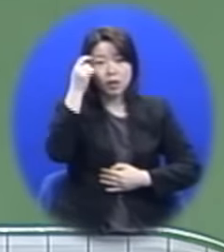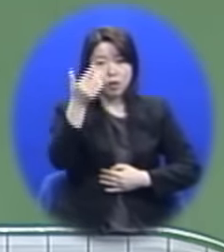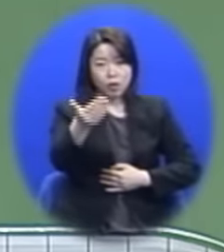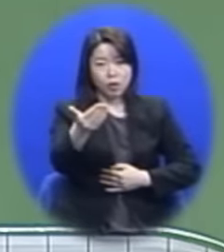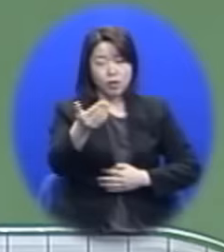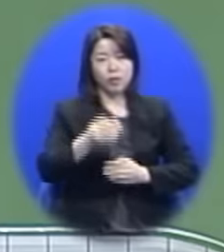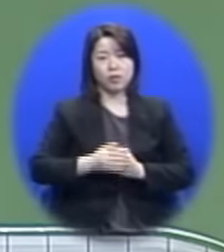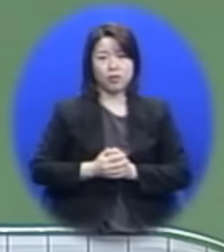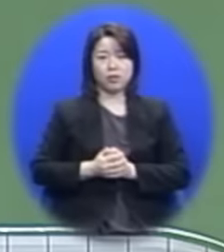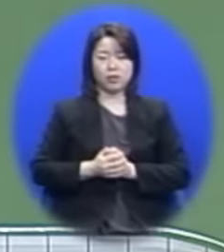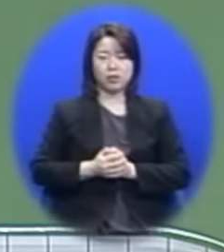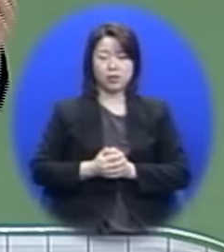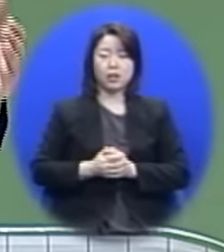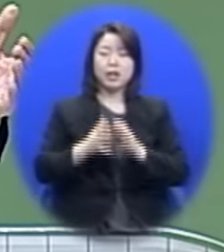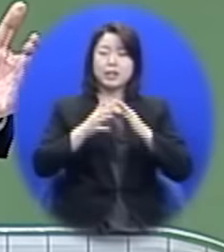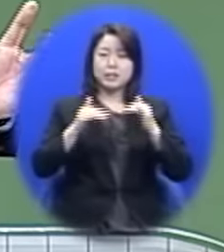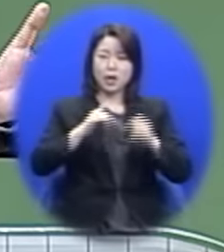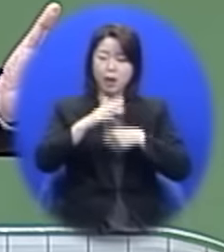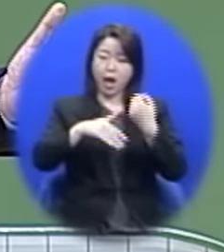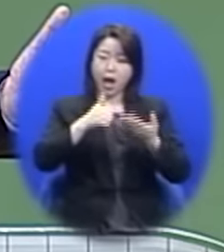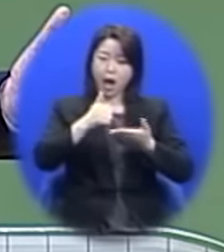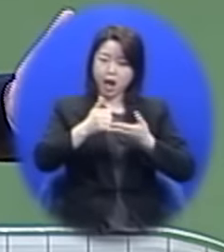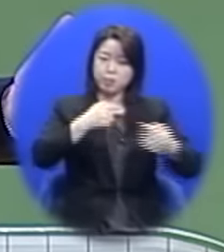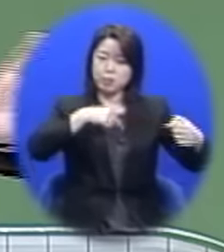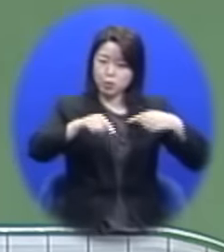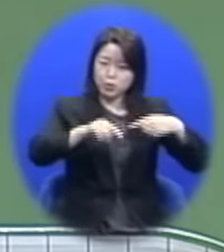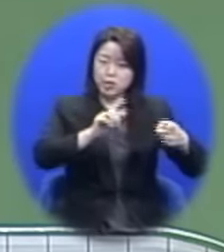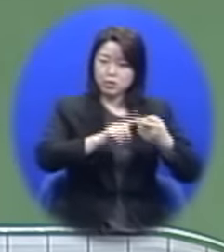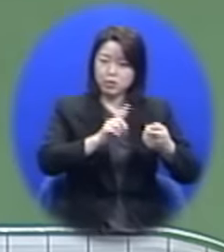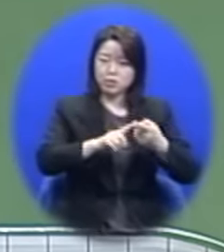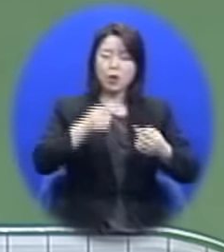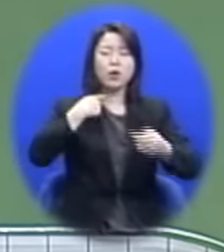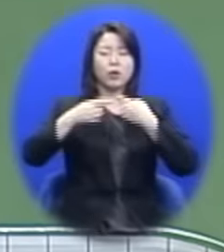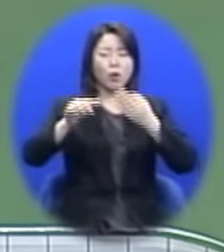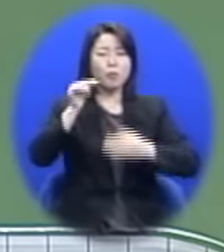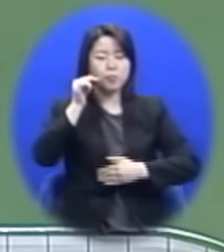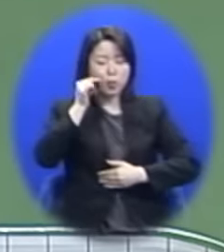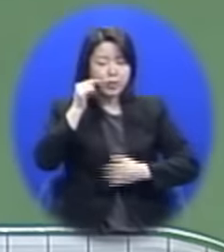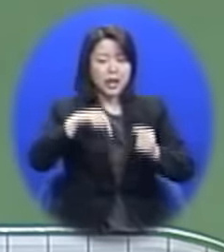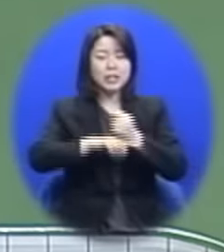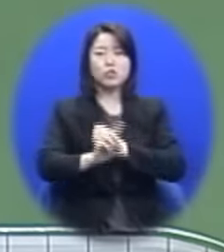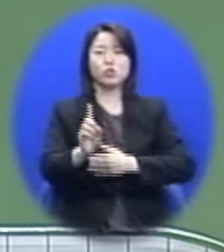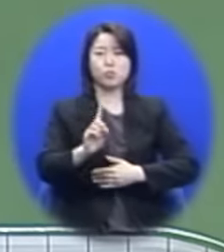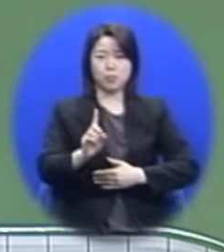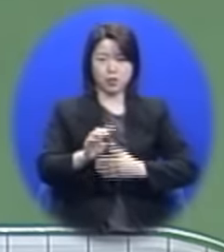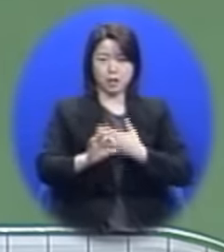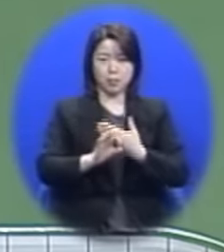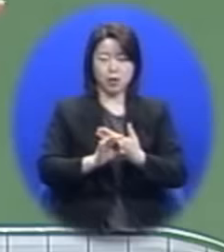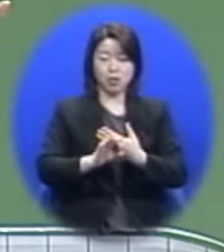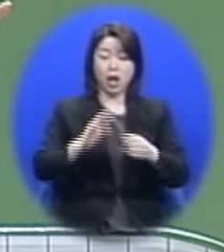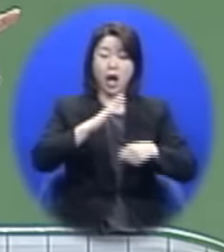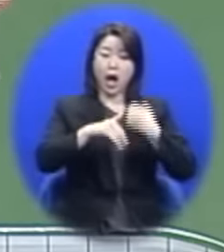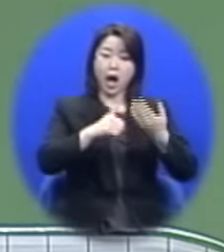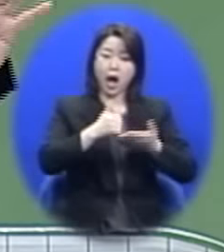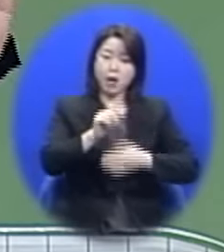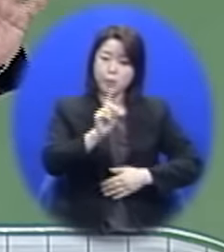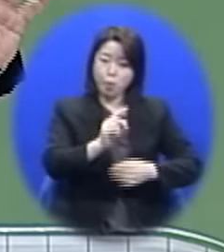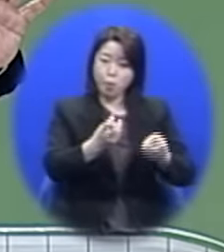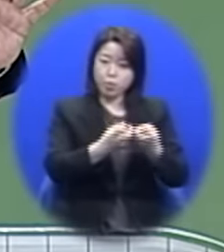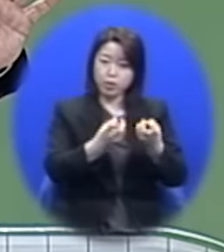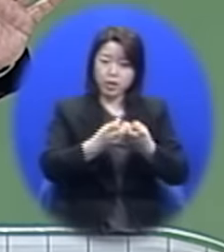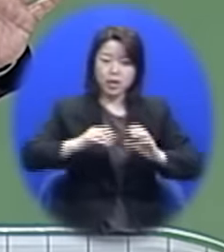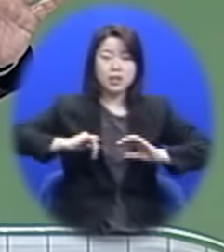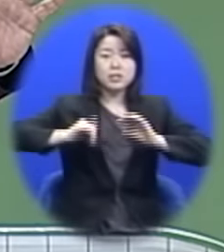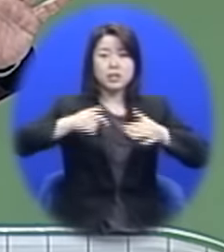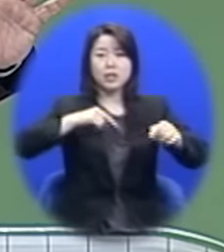사람들이 하나님이 통치하시는 것을 경험하지 못하는 이유는 하나님이 어떻게 세상을 다스리는지를 모르기